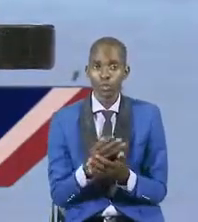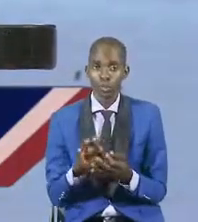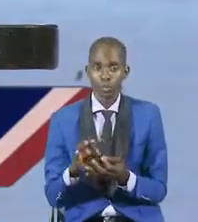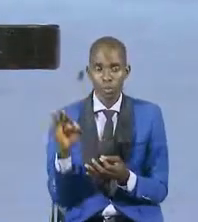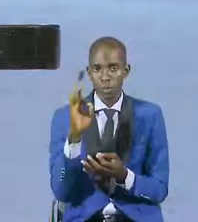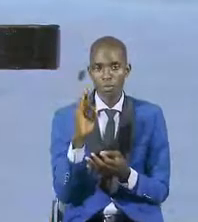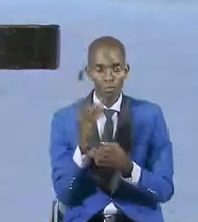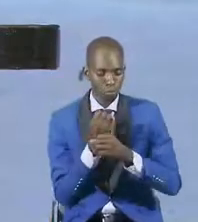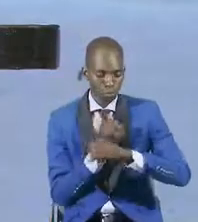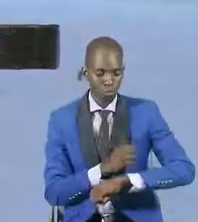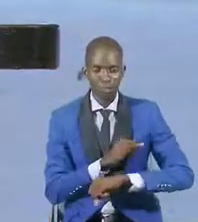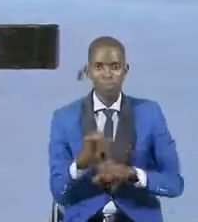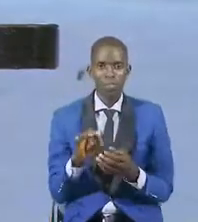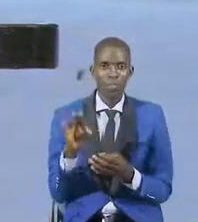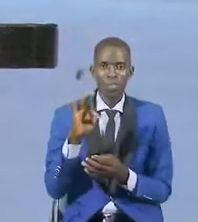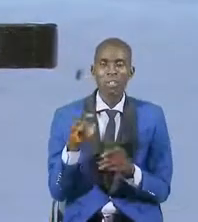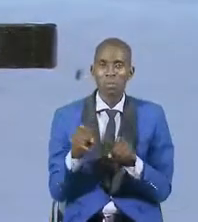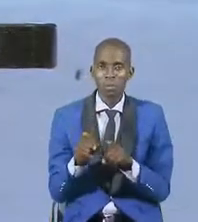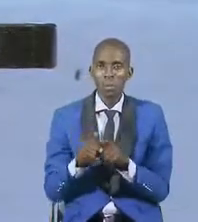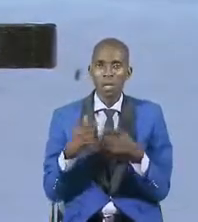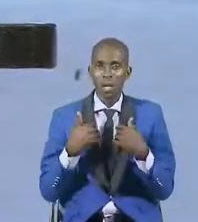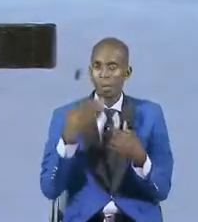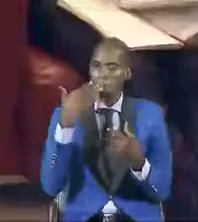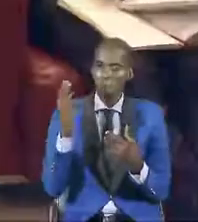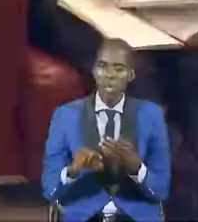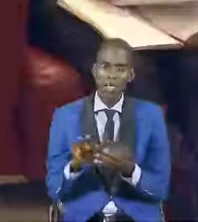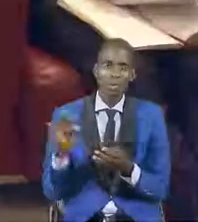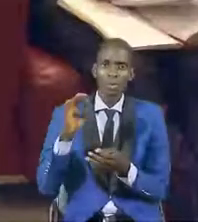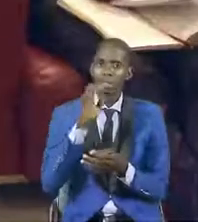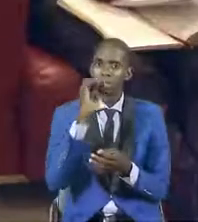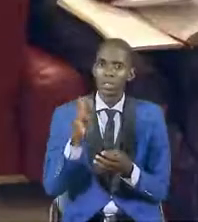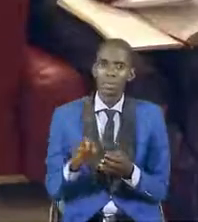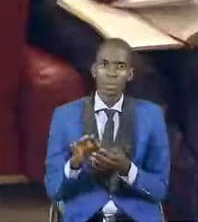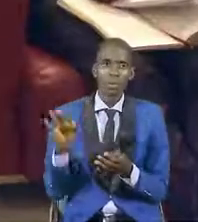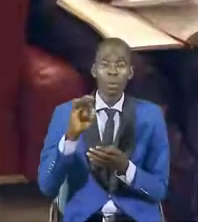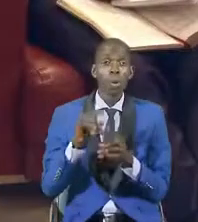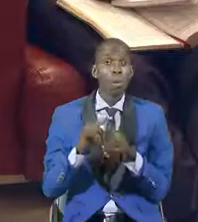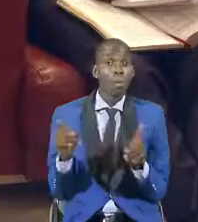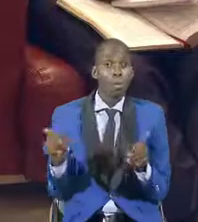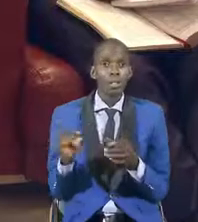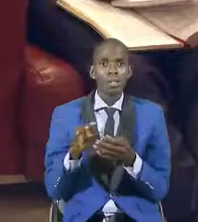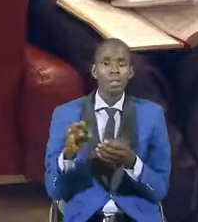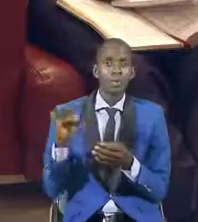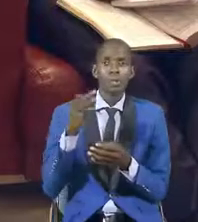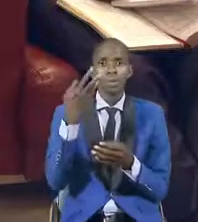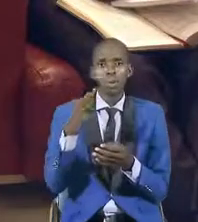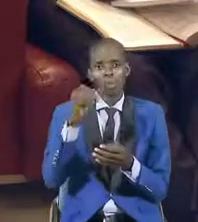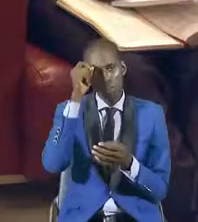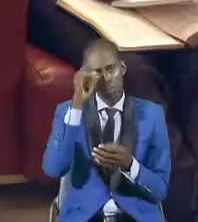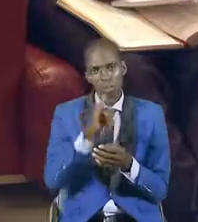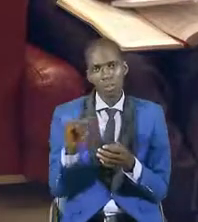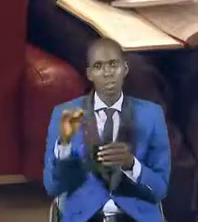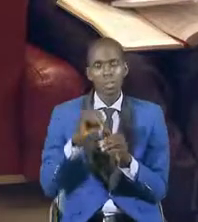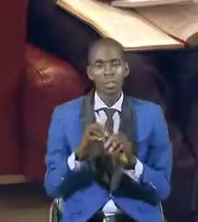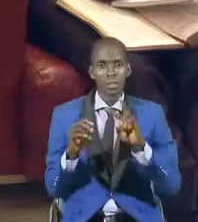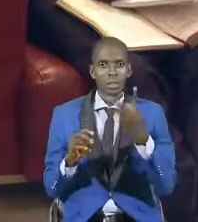il y a un bon esprit, un esprit qui protège. Il y a de mauvais esprits, il y a les démons ou esprits